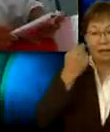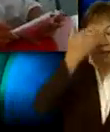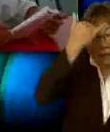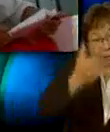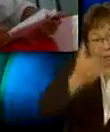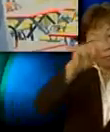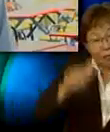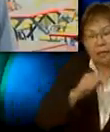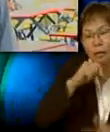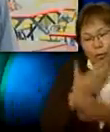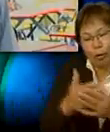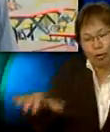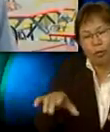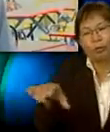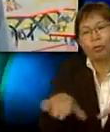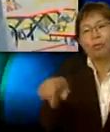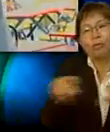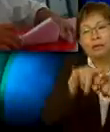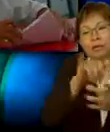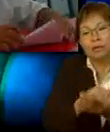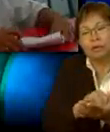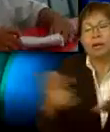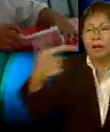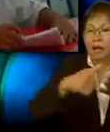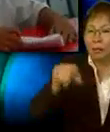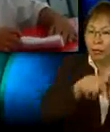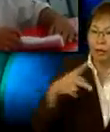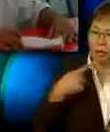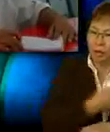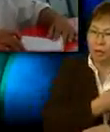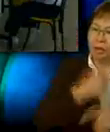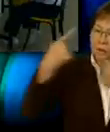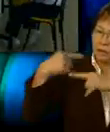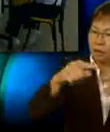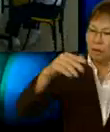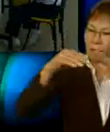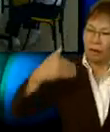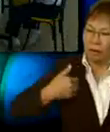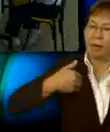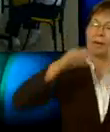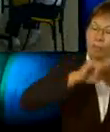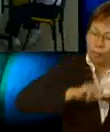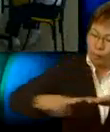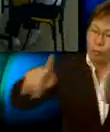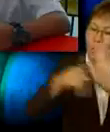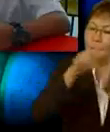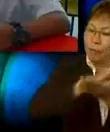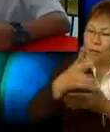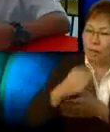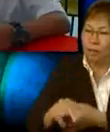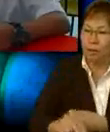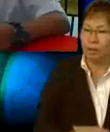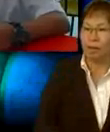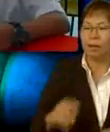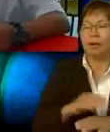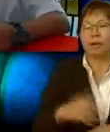Kenapa? Tak baik awak buat macam tu. Lagipun sekarang ni kita sedang mengadakan Minggu Kebersihan.